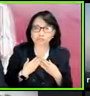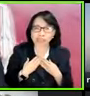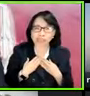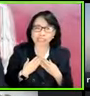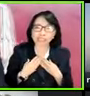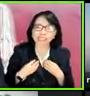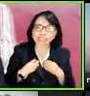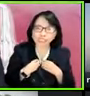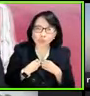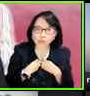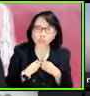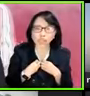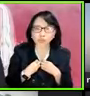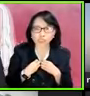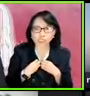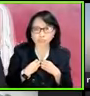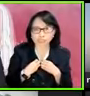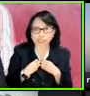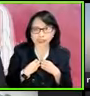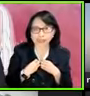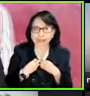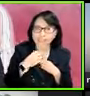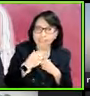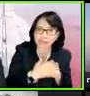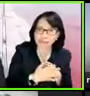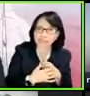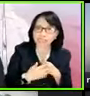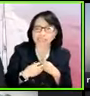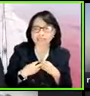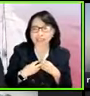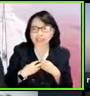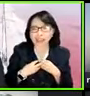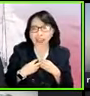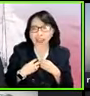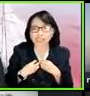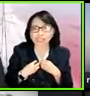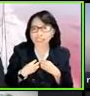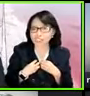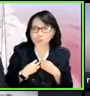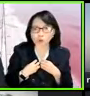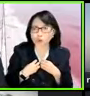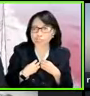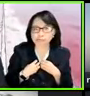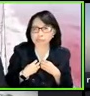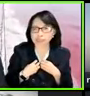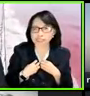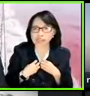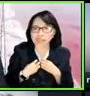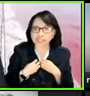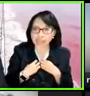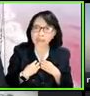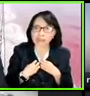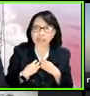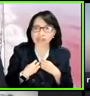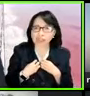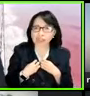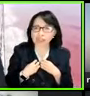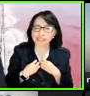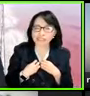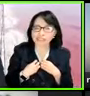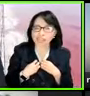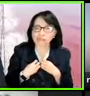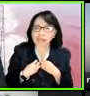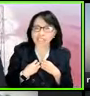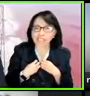aku dan hidupku yang kuhidupi sekarang di dalam daging Adalah hidup oleh iman dalam Anak